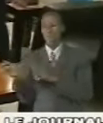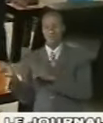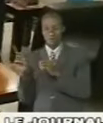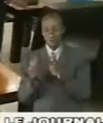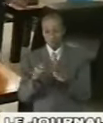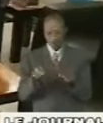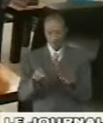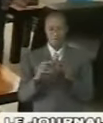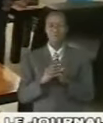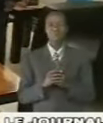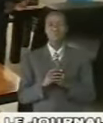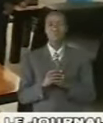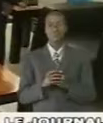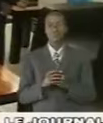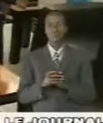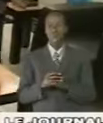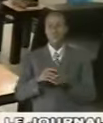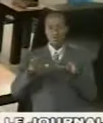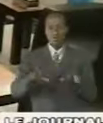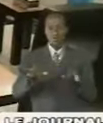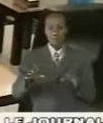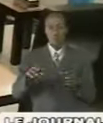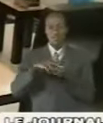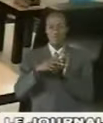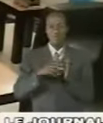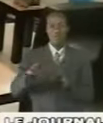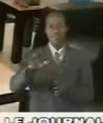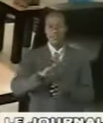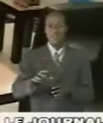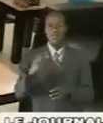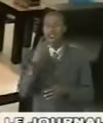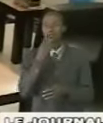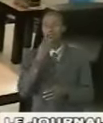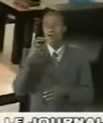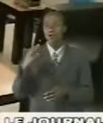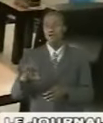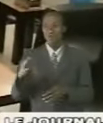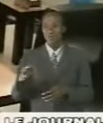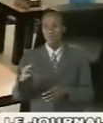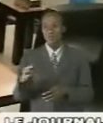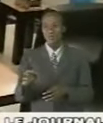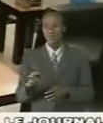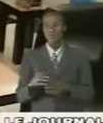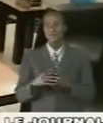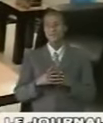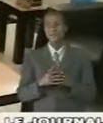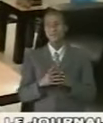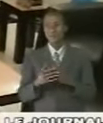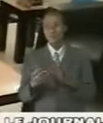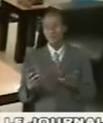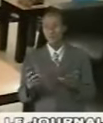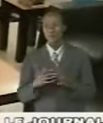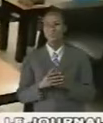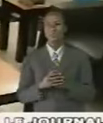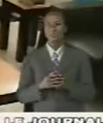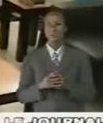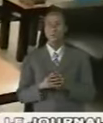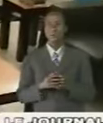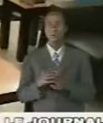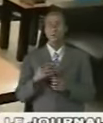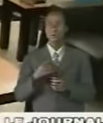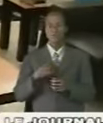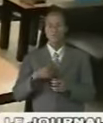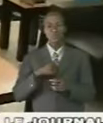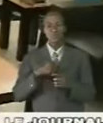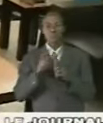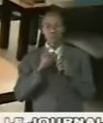dans le monde. Et il était important qu'il confirme sa venue ici et qu'il en essaie donc d'échanger avec son frère